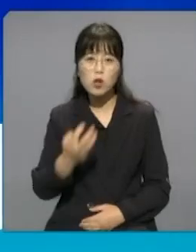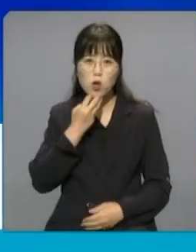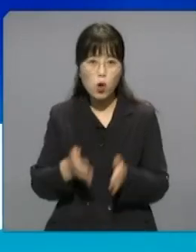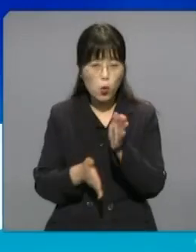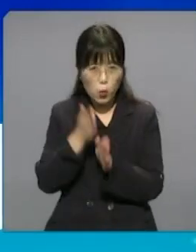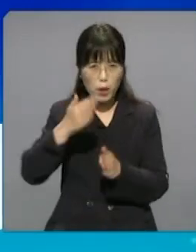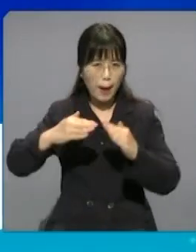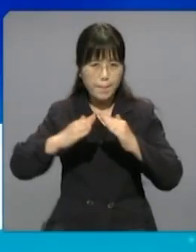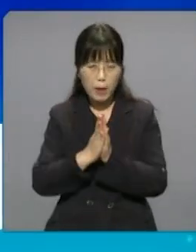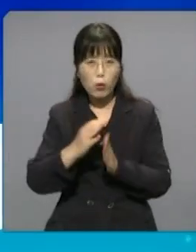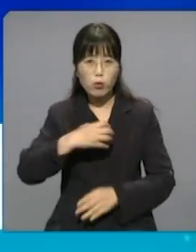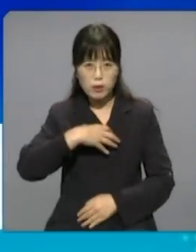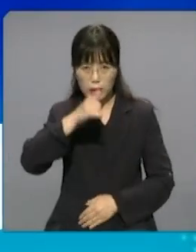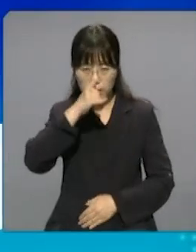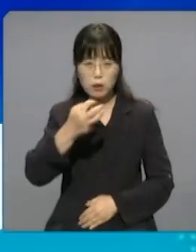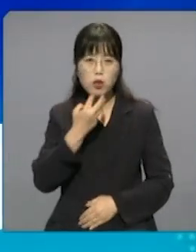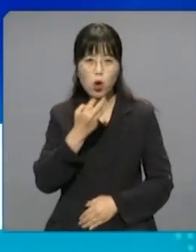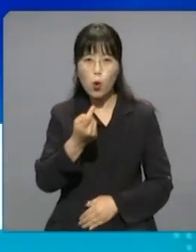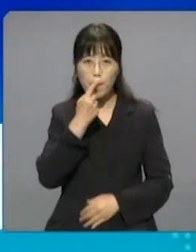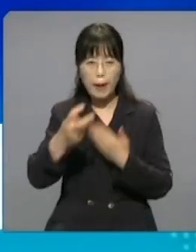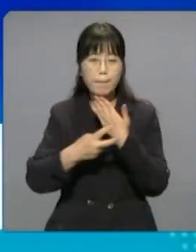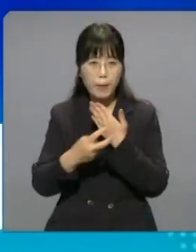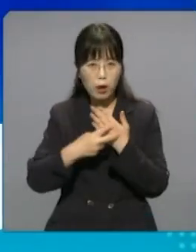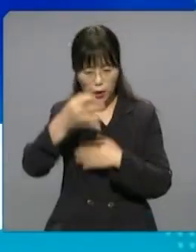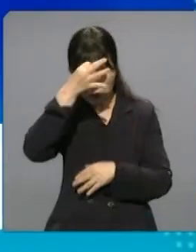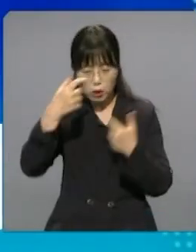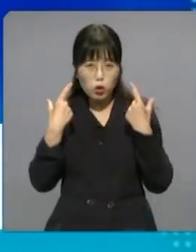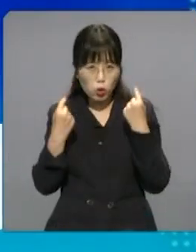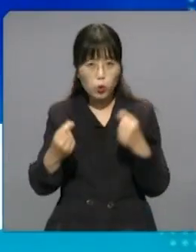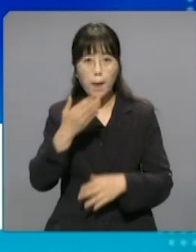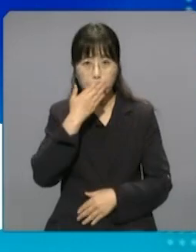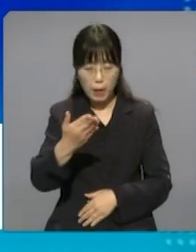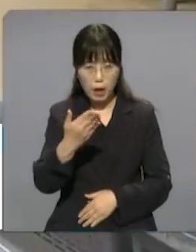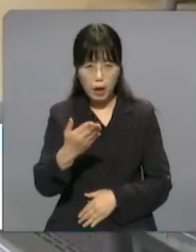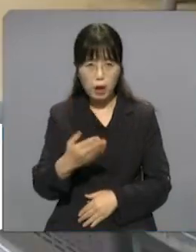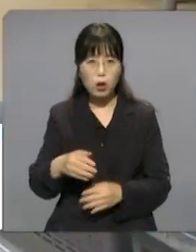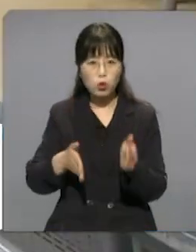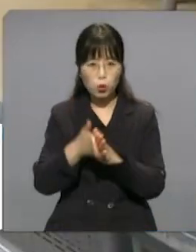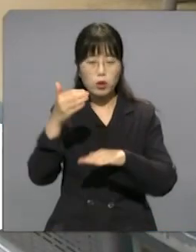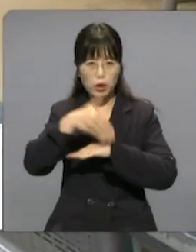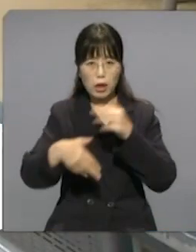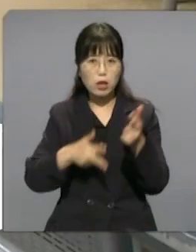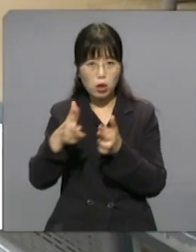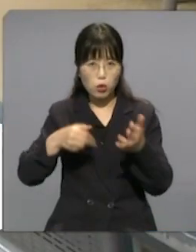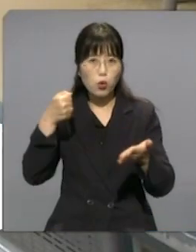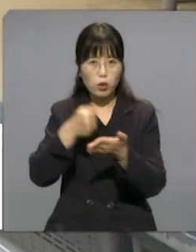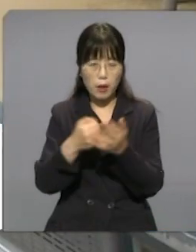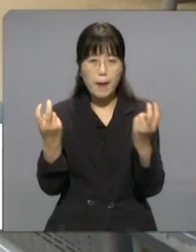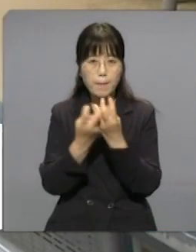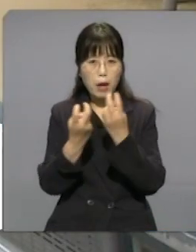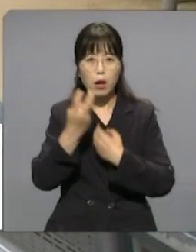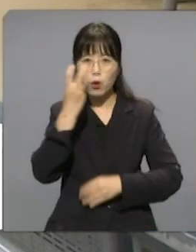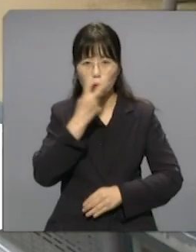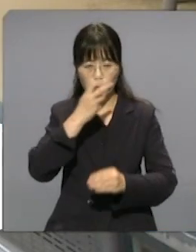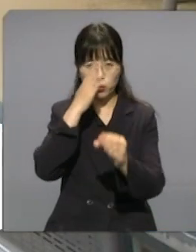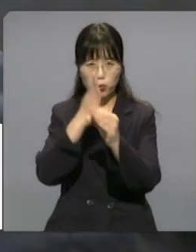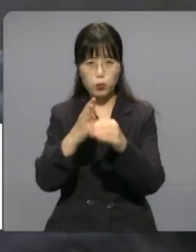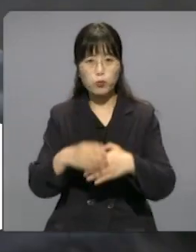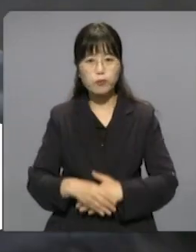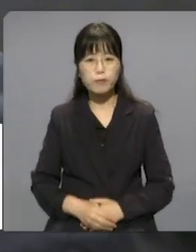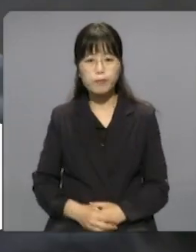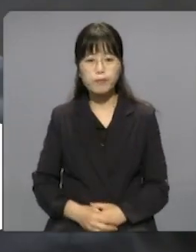서울시가 폐원 위기에 놓인 서울 백병원의 기능이 유지될 수 있도록 도시계획 시설로 결정하는 방안을 검토합니다.